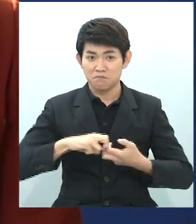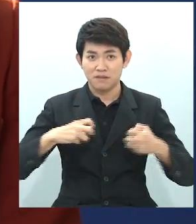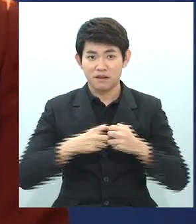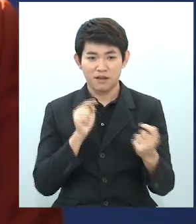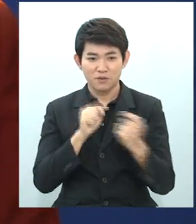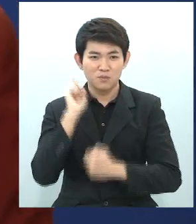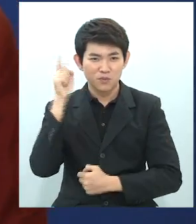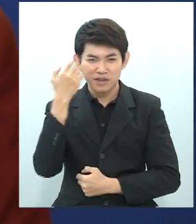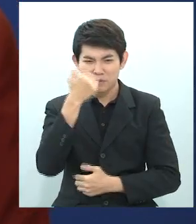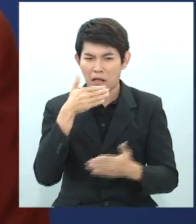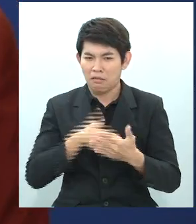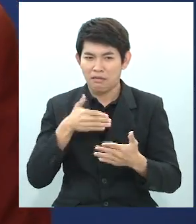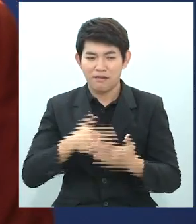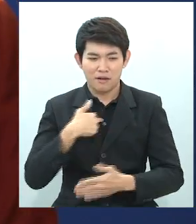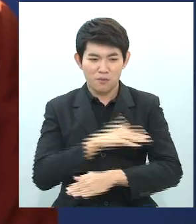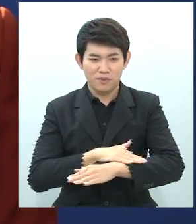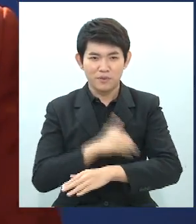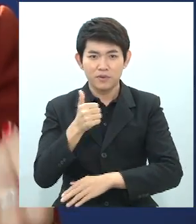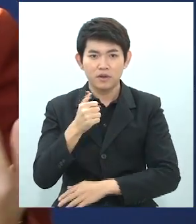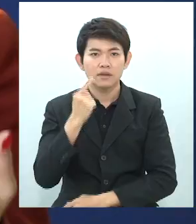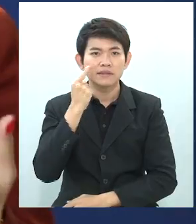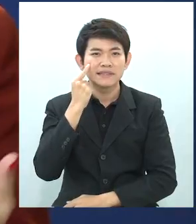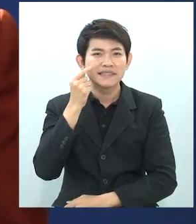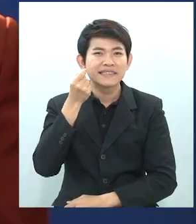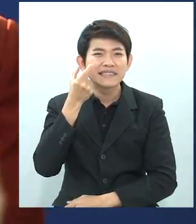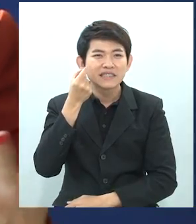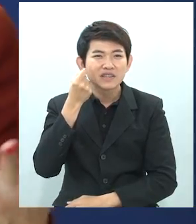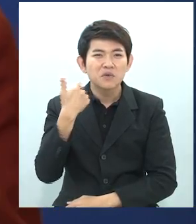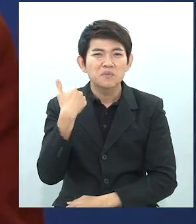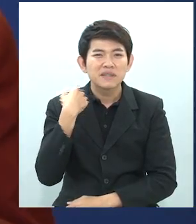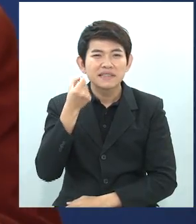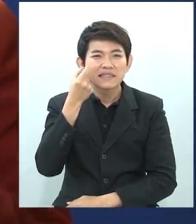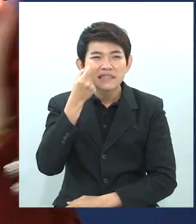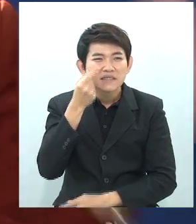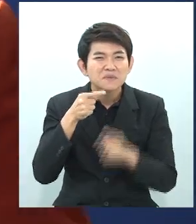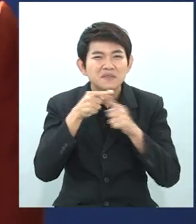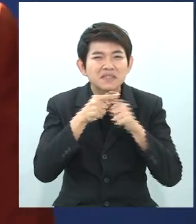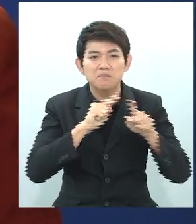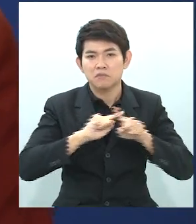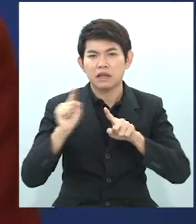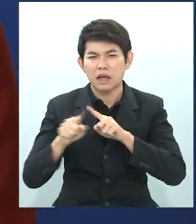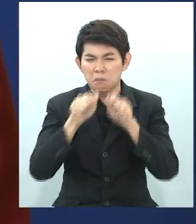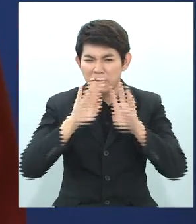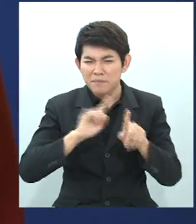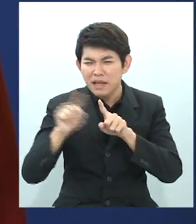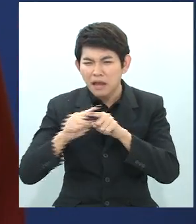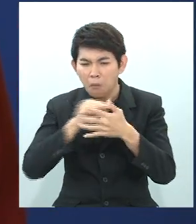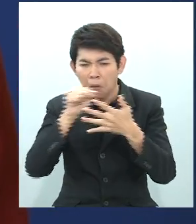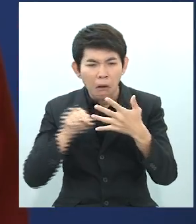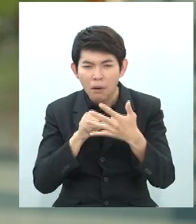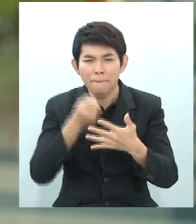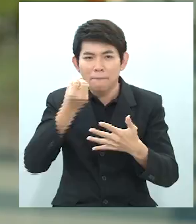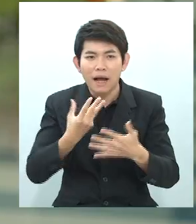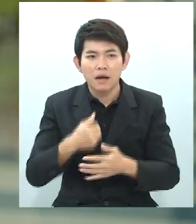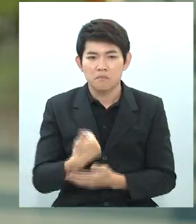คะที่เป็นอุปสรรคของการผิวดีของเรานั่นก็คือสิวค่ะไม่ว่าจะเป็นสิวอุดตันสิวเซียนสิวอักเสบมันมีหลายแบบเหลือเกินนะคะแล้วบางคนเนี่ยเ